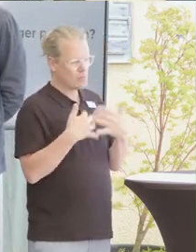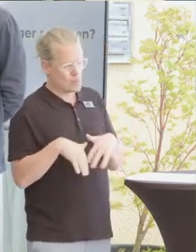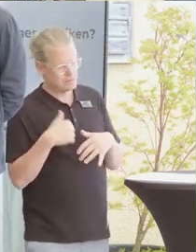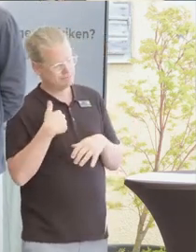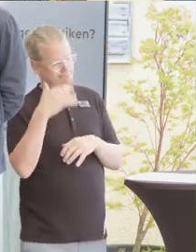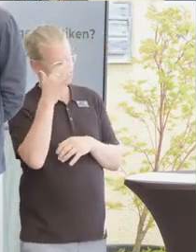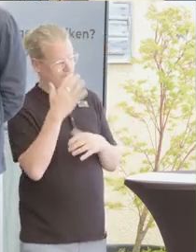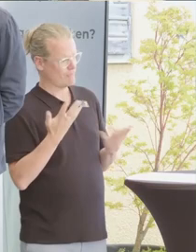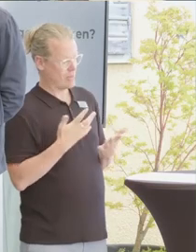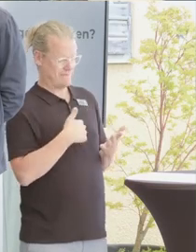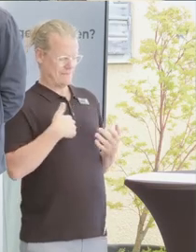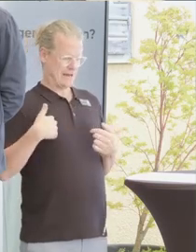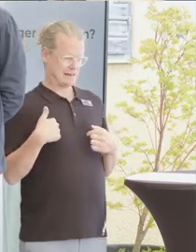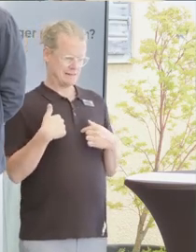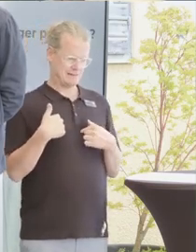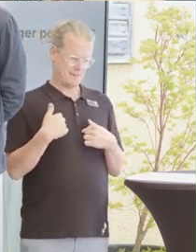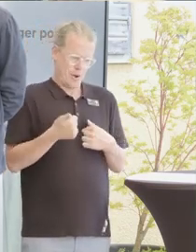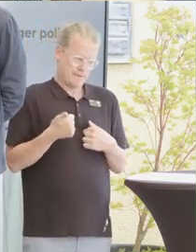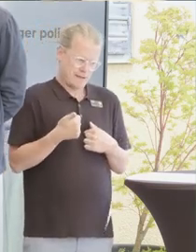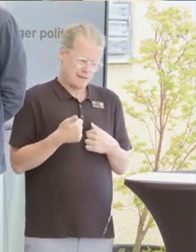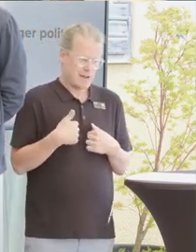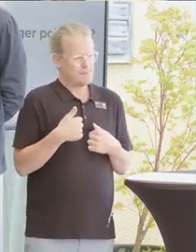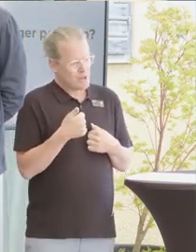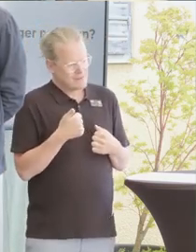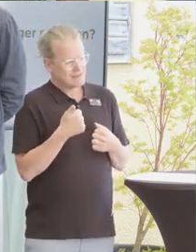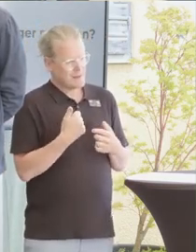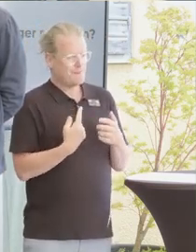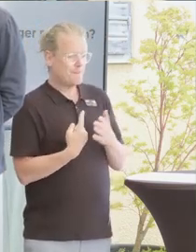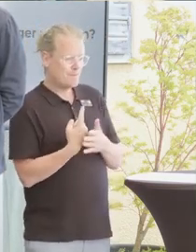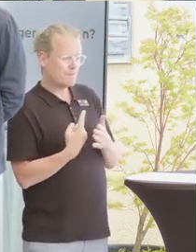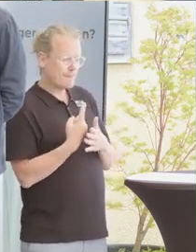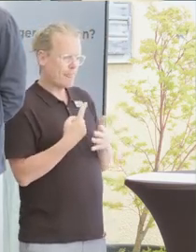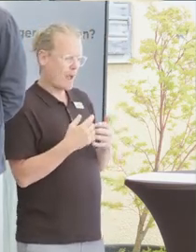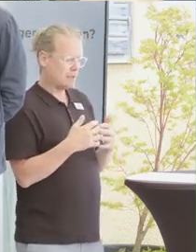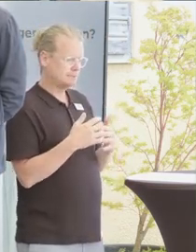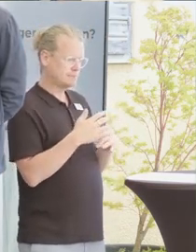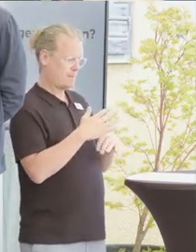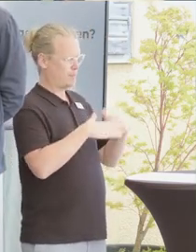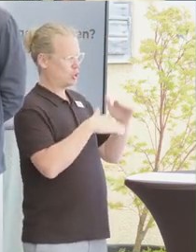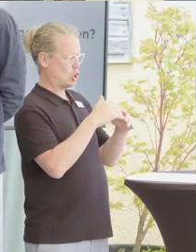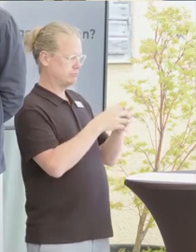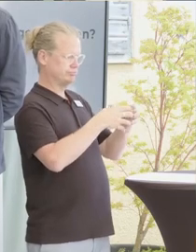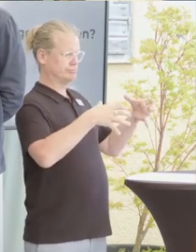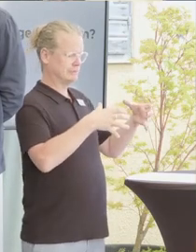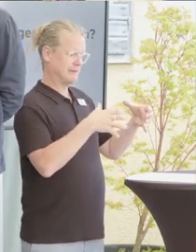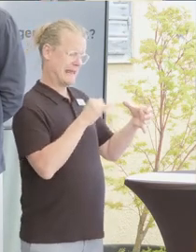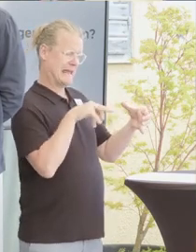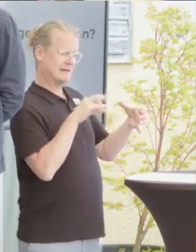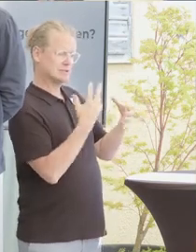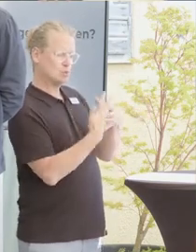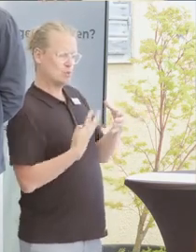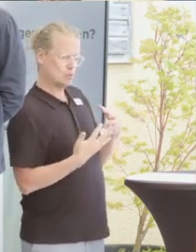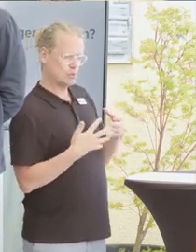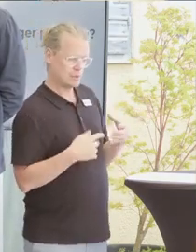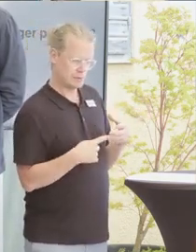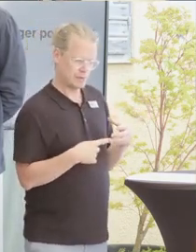liksom nyansera lite, då behöver vi också möjlighet att bygga en sådan infrastruktur. För att det är klart att som jag började 1661, vi